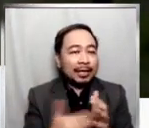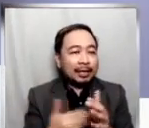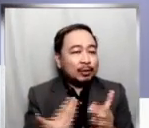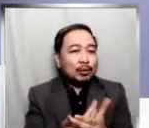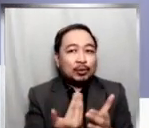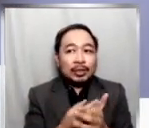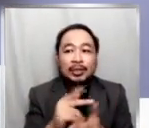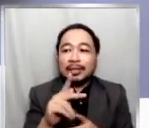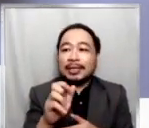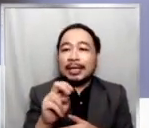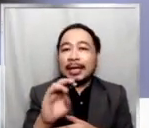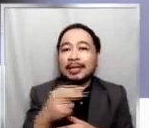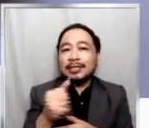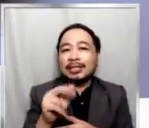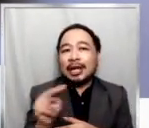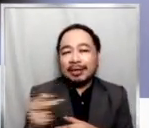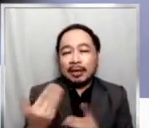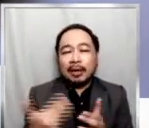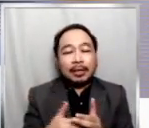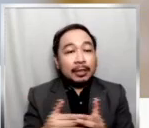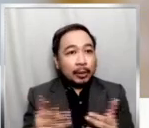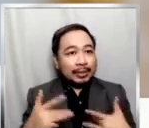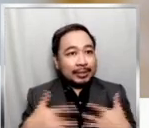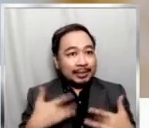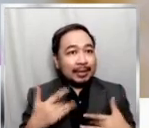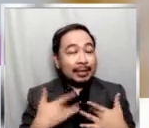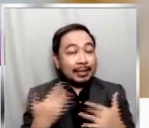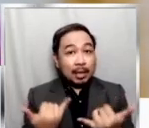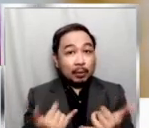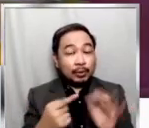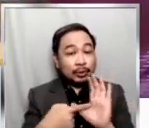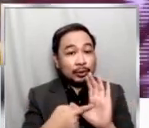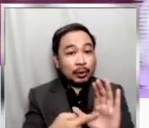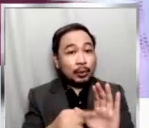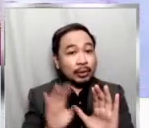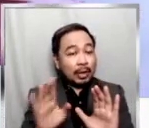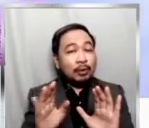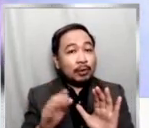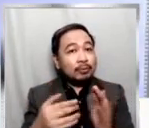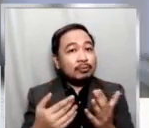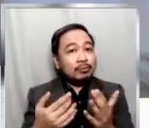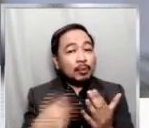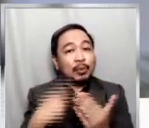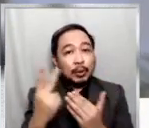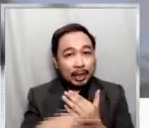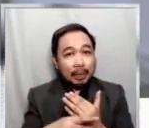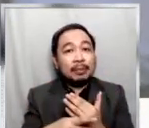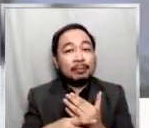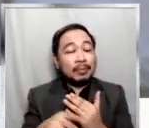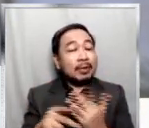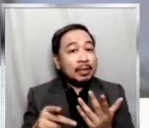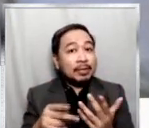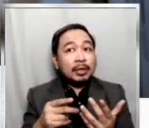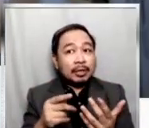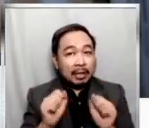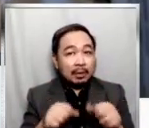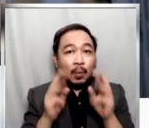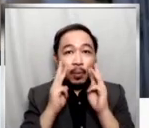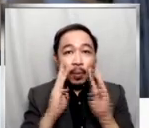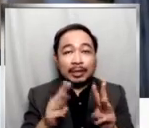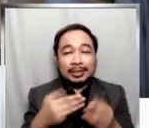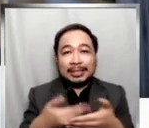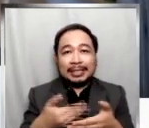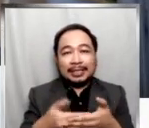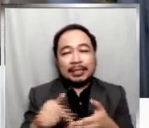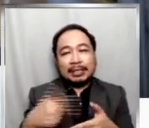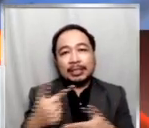Chan. Na-excite na nga raw si Rita na maipalabas na ang kanilang serye na Ang Dalawang Ikaw na mapapanood na soon sa GMA.